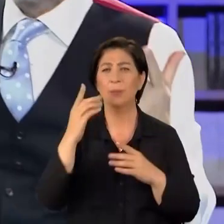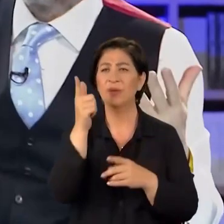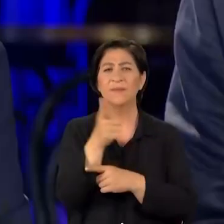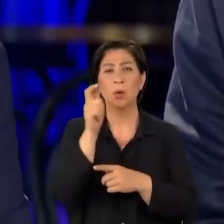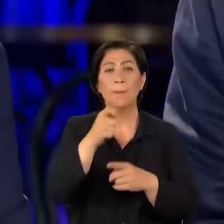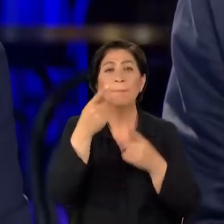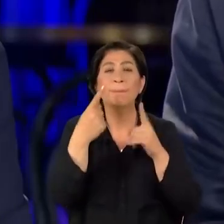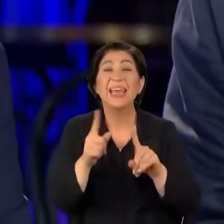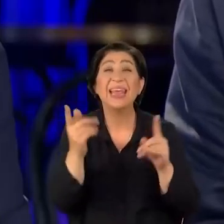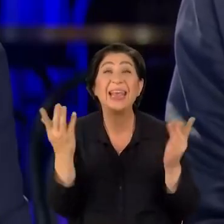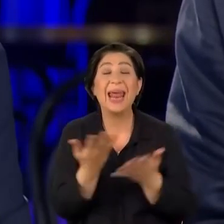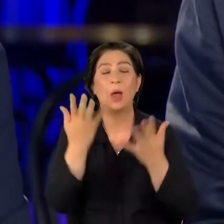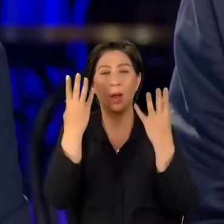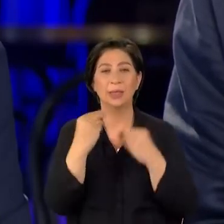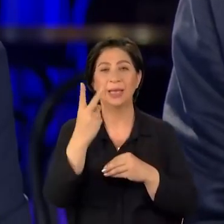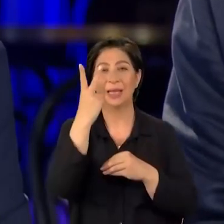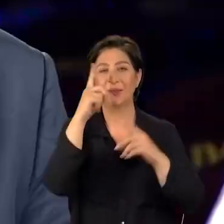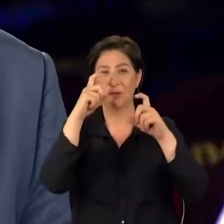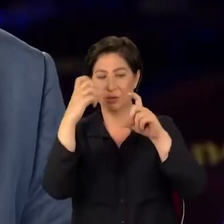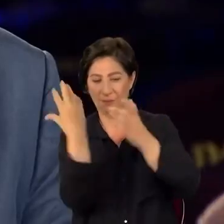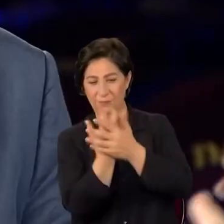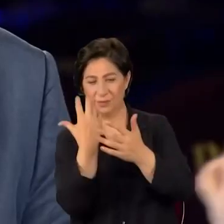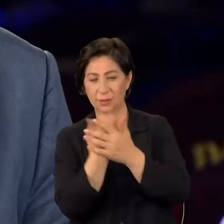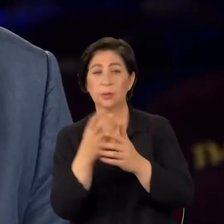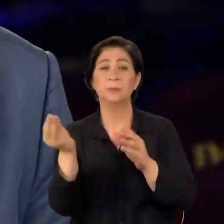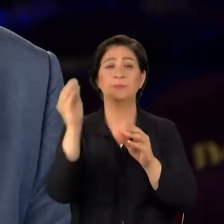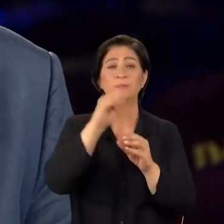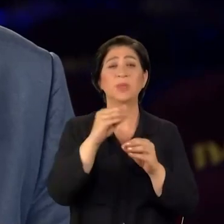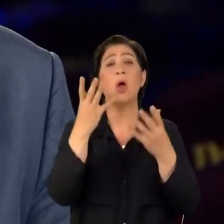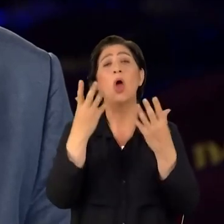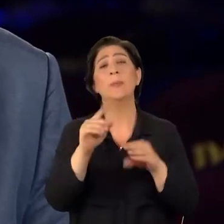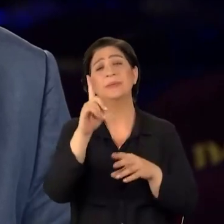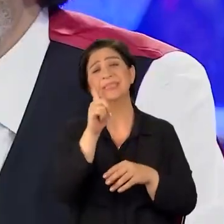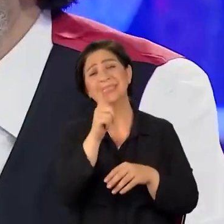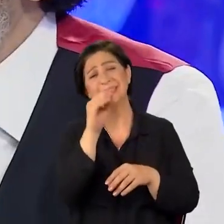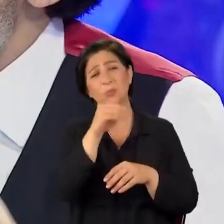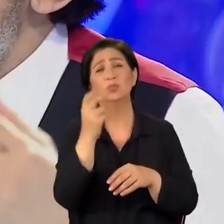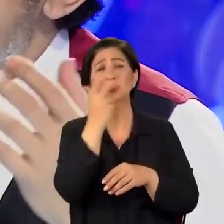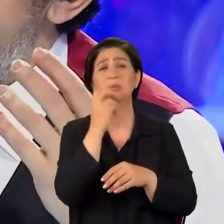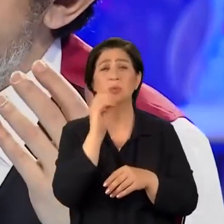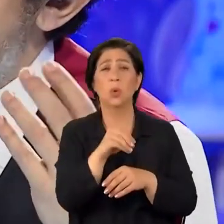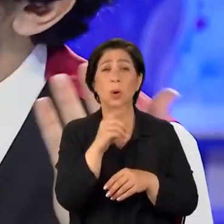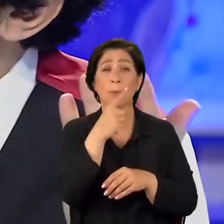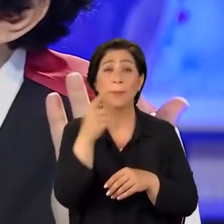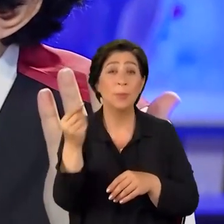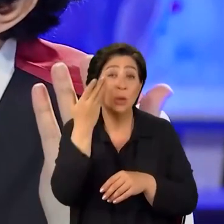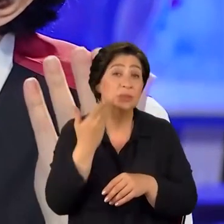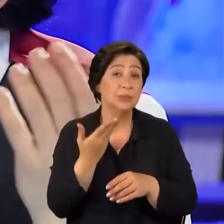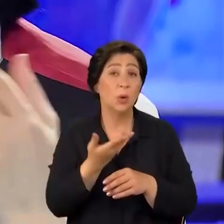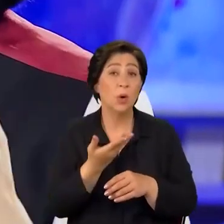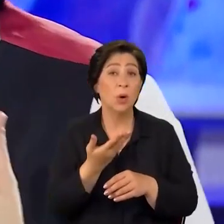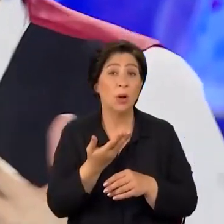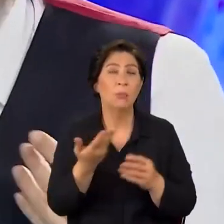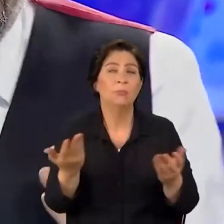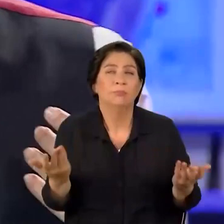kere öğrendik bunu. İki tane fotoğraf indirip Google'dan üzerine olmadık bir ses, bir de müzik koyuyor. 1 milyon izliyorlar. Evet, 1 milyon